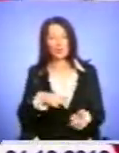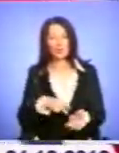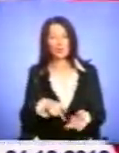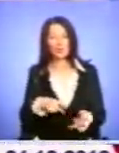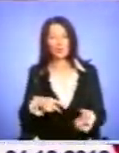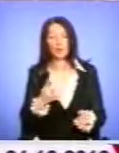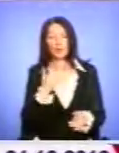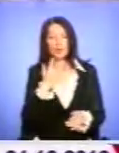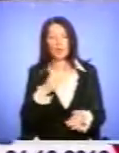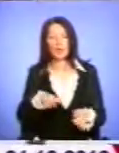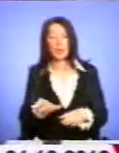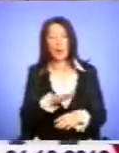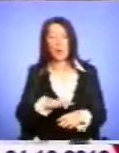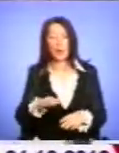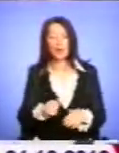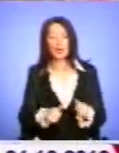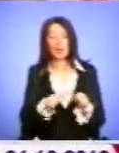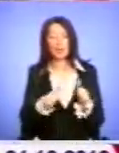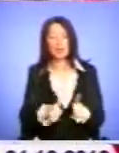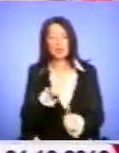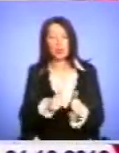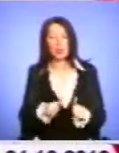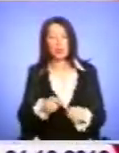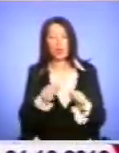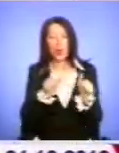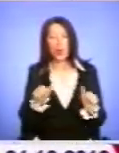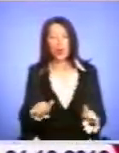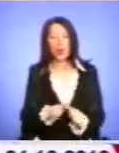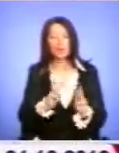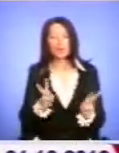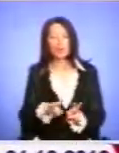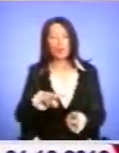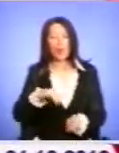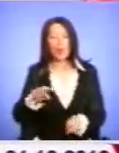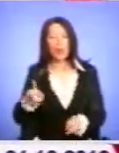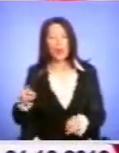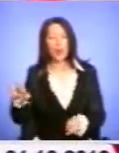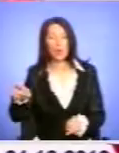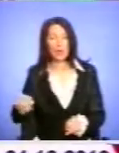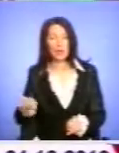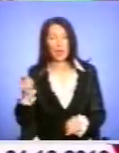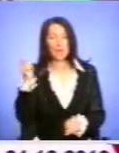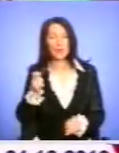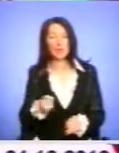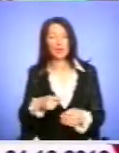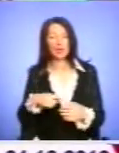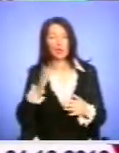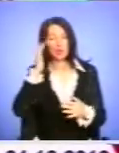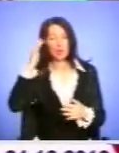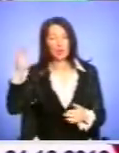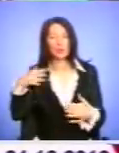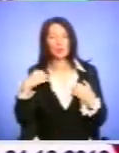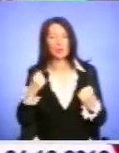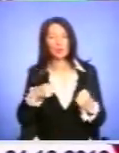турнір Кубок Святого Миколая. Туди з'їжджаються талановиті спортсмени, щоб помірятися силами і просто зустрітися з друзями. Тому